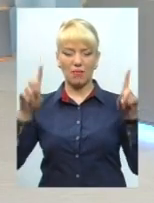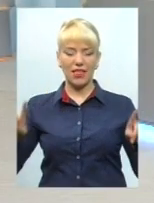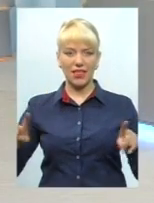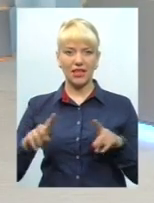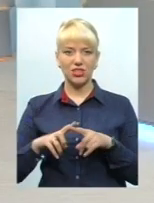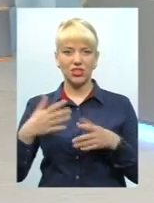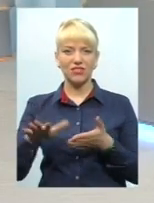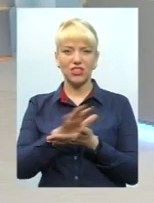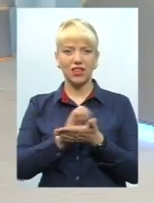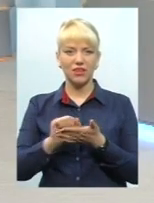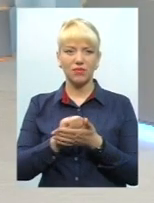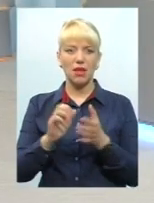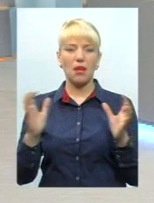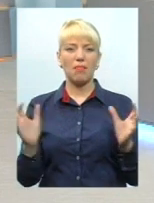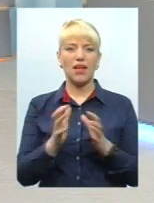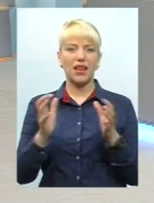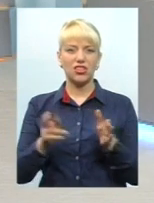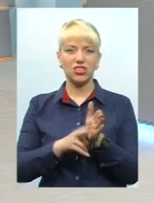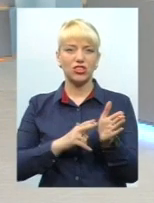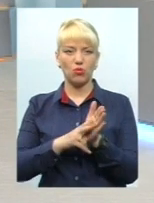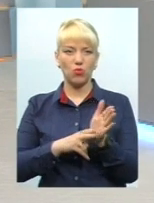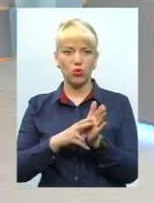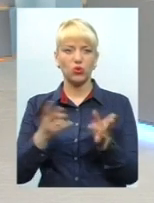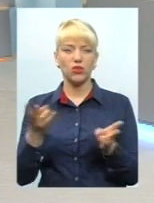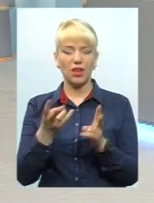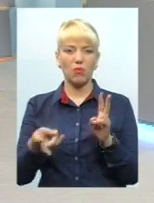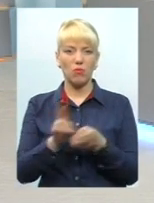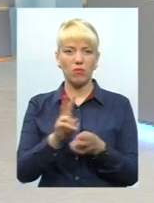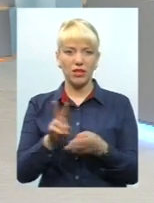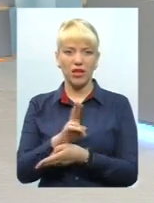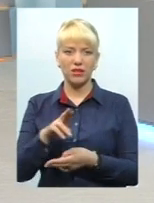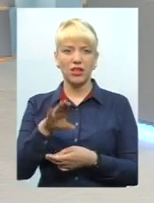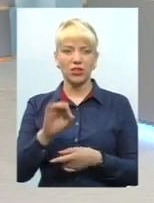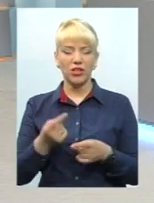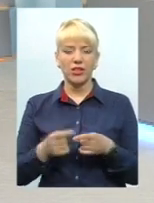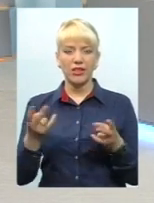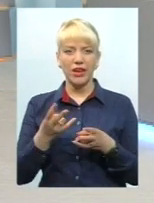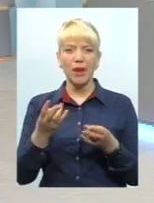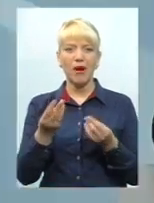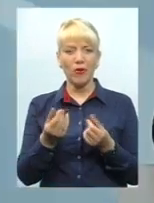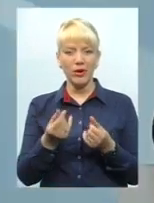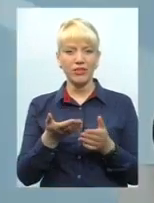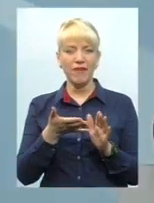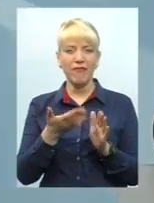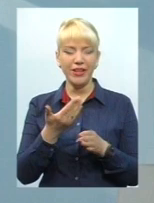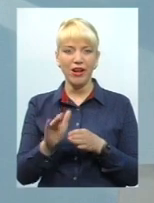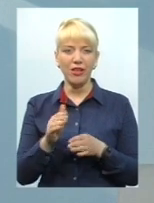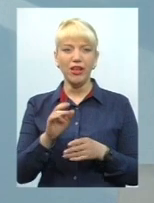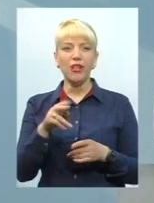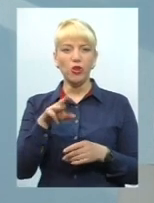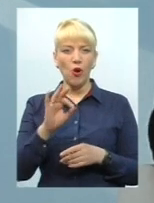залізничних коліях «Бережись потягу», от, і потрібно їх замінити, відповідно, на це потрібно такі-то кошти, то Еріх